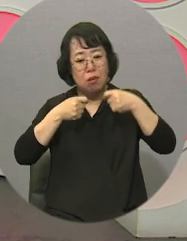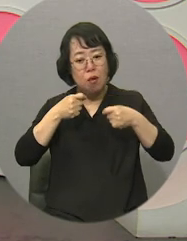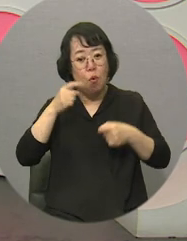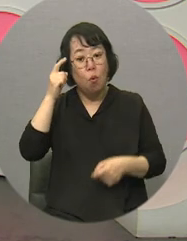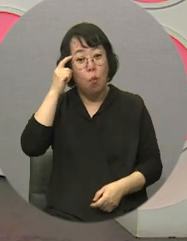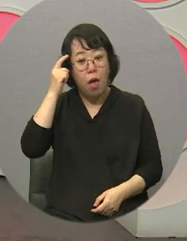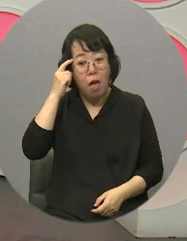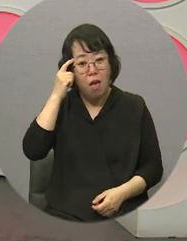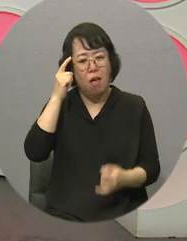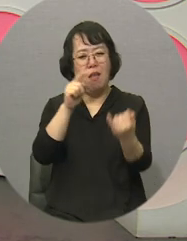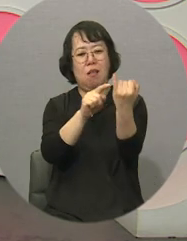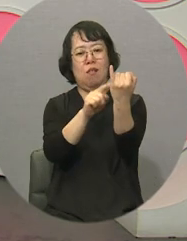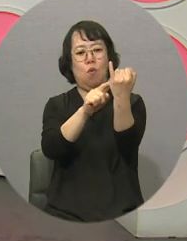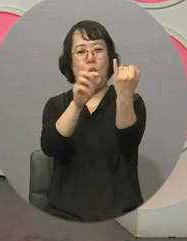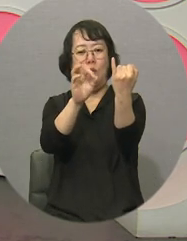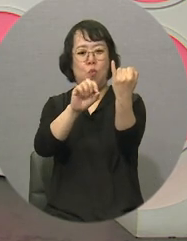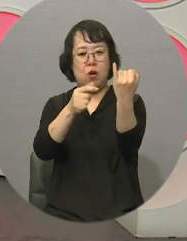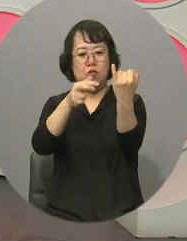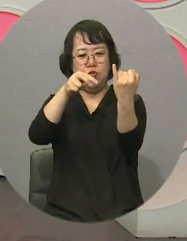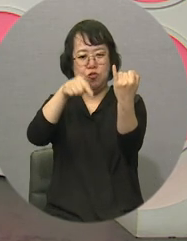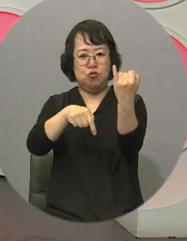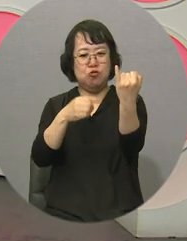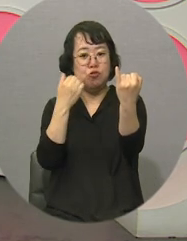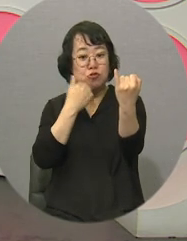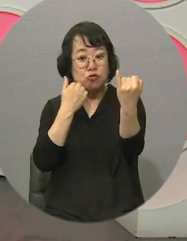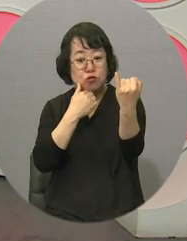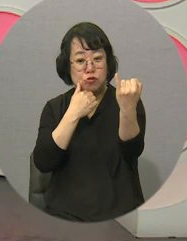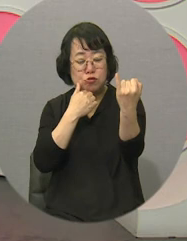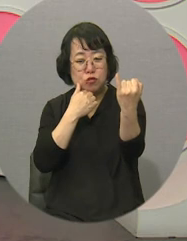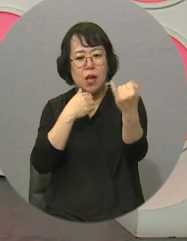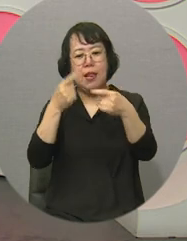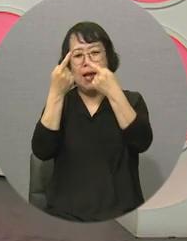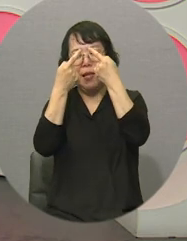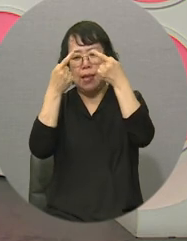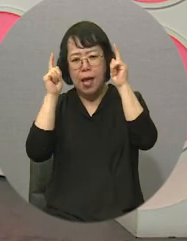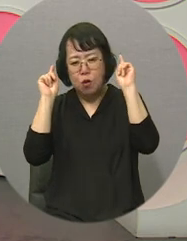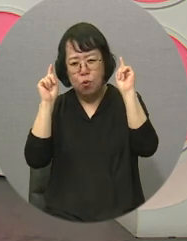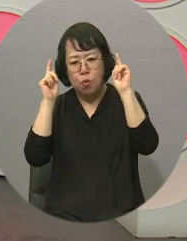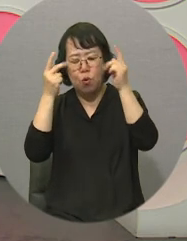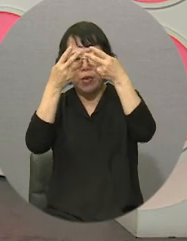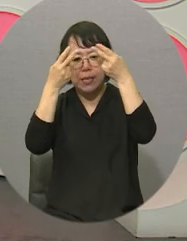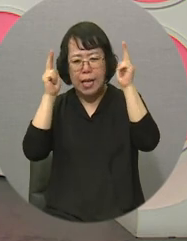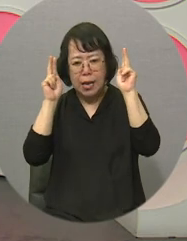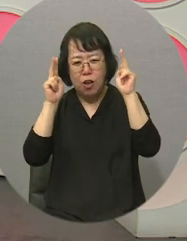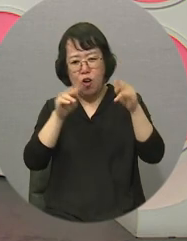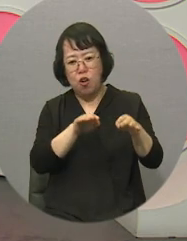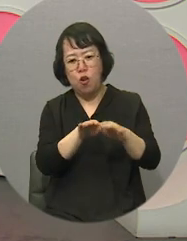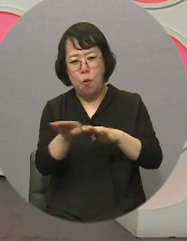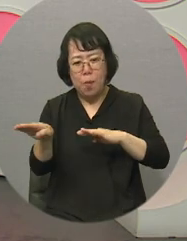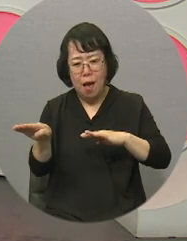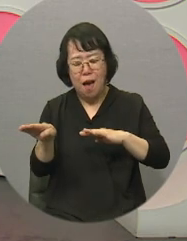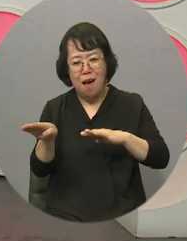건 10여 년 전, 대학교 2학년 겨울방학이 시작될 무렵이었어요.